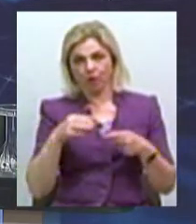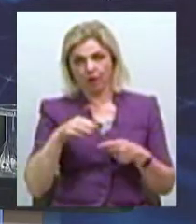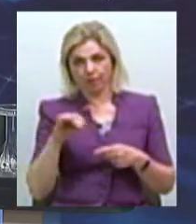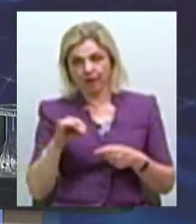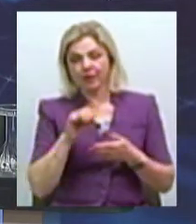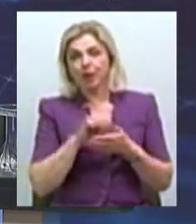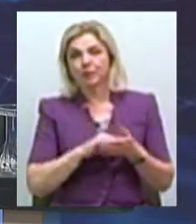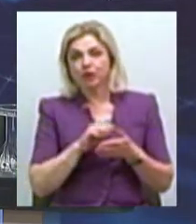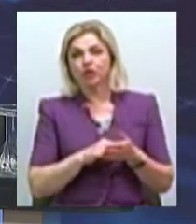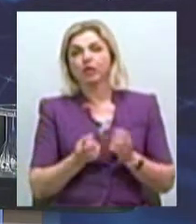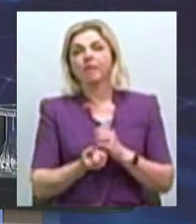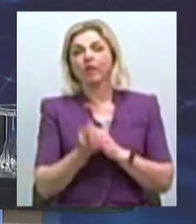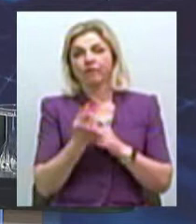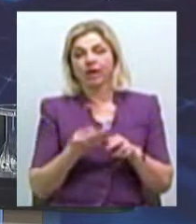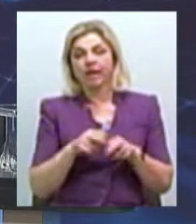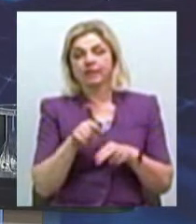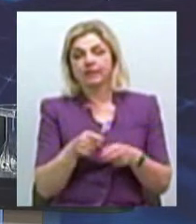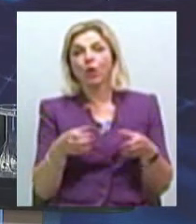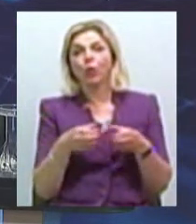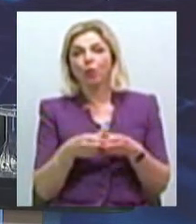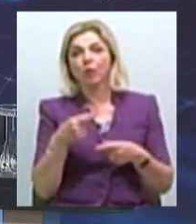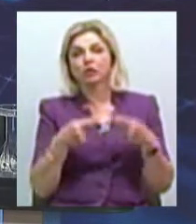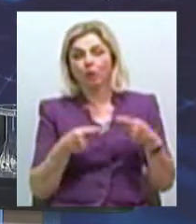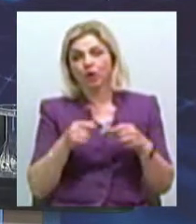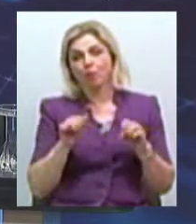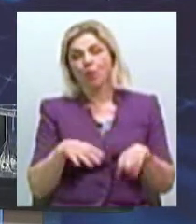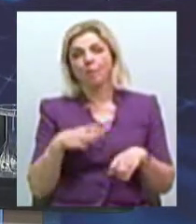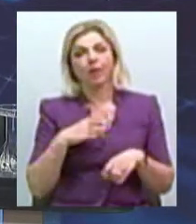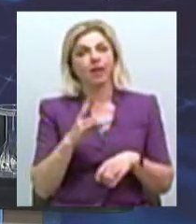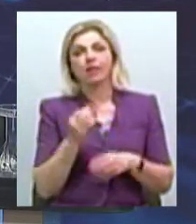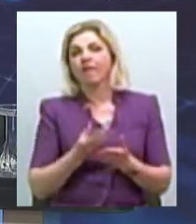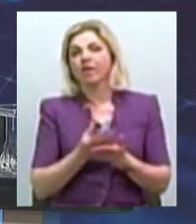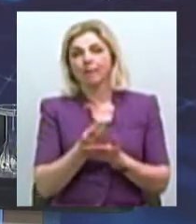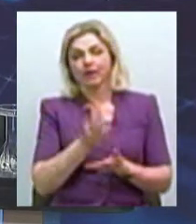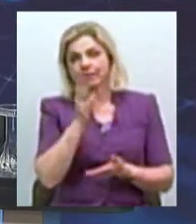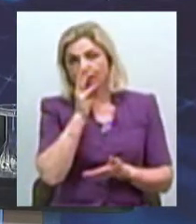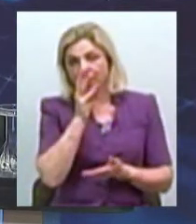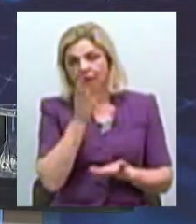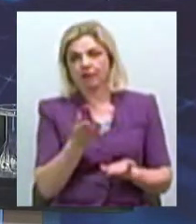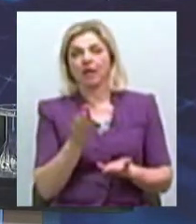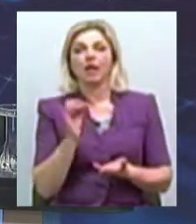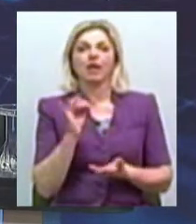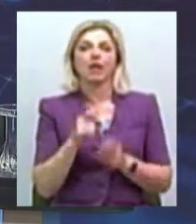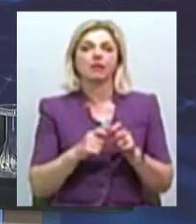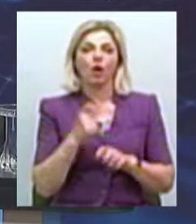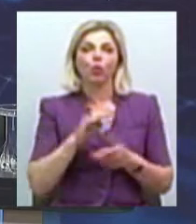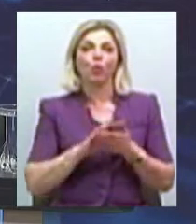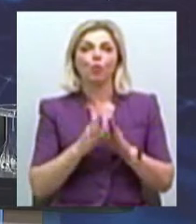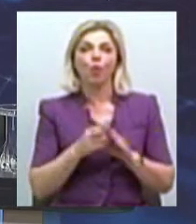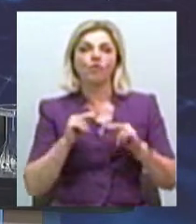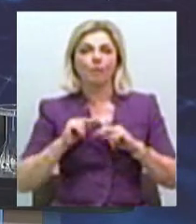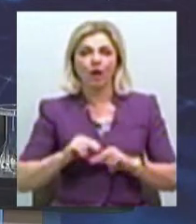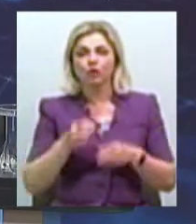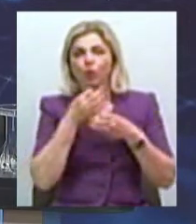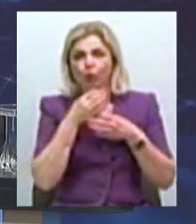Причинами виникнення цієї категорії спорів можуть бути і невиплата заробітної плати, і порушення умов праці, тобто